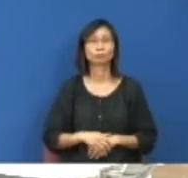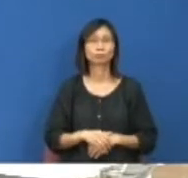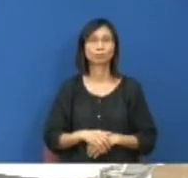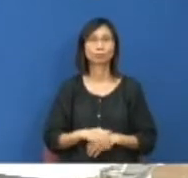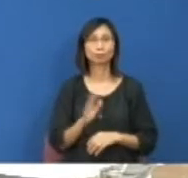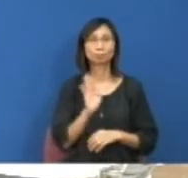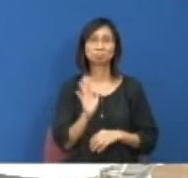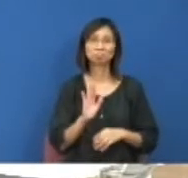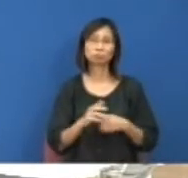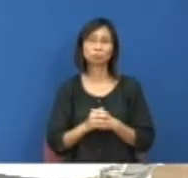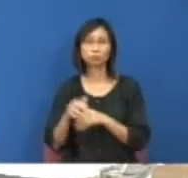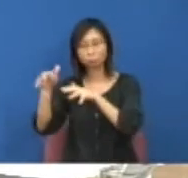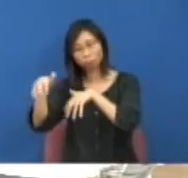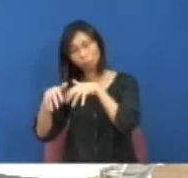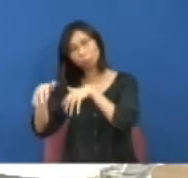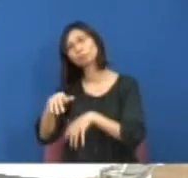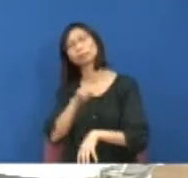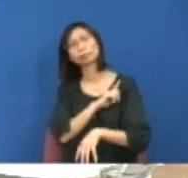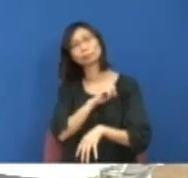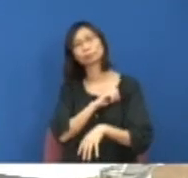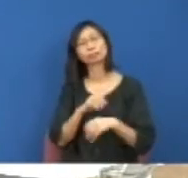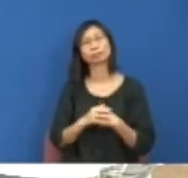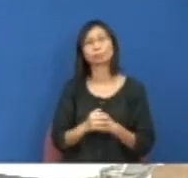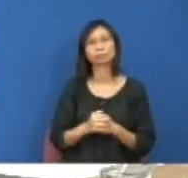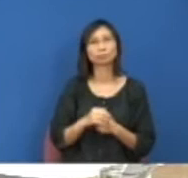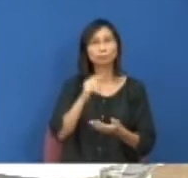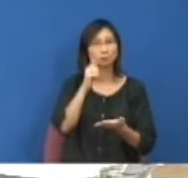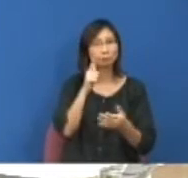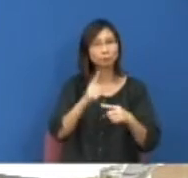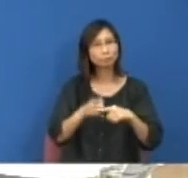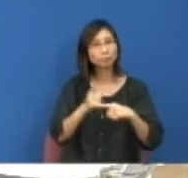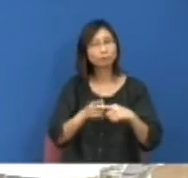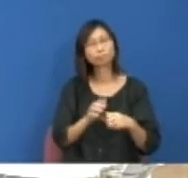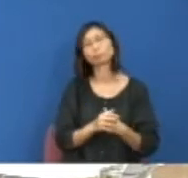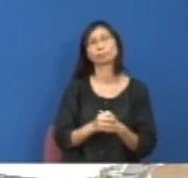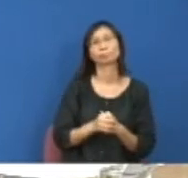作為一個對佢哋有利嘅政治工具。咁你可以睇到就係話，